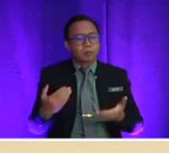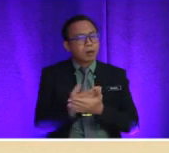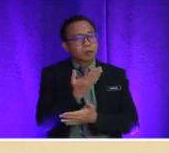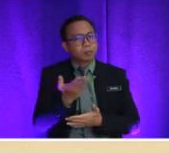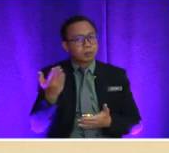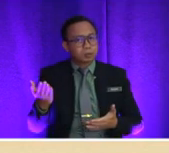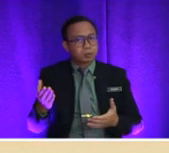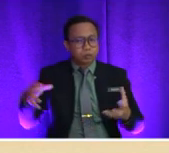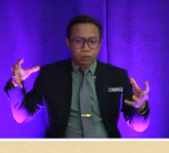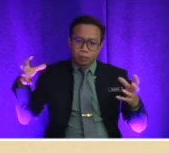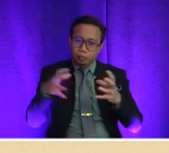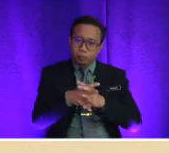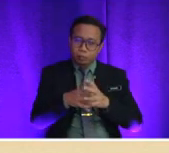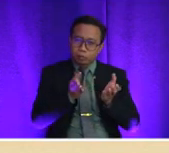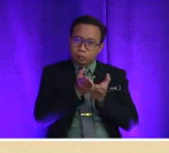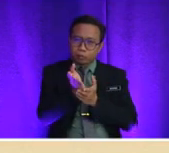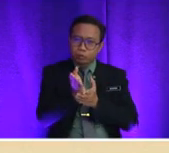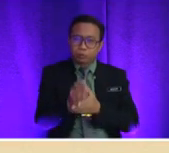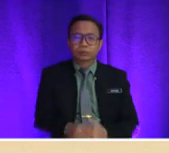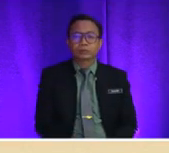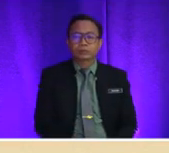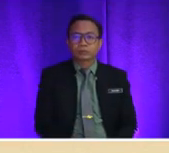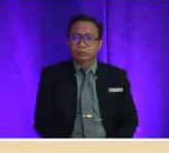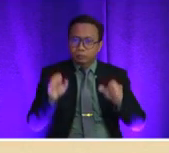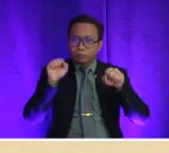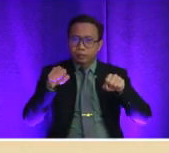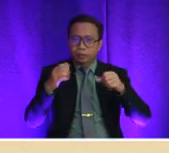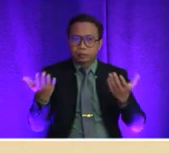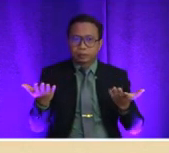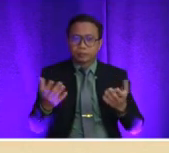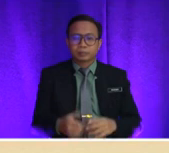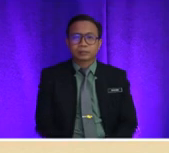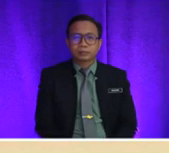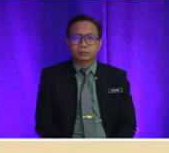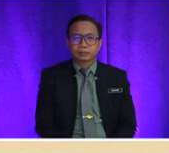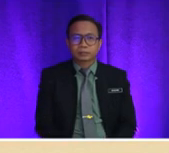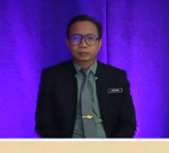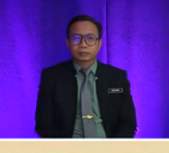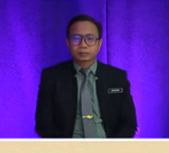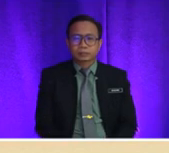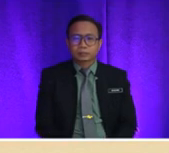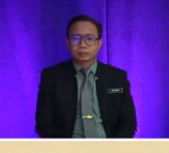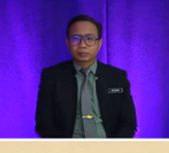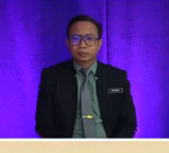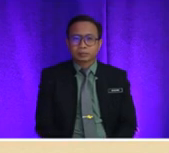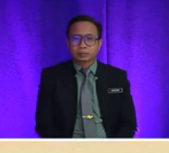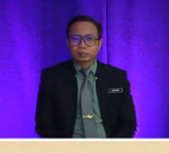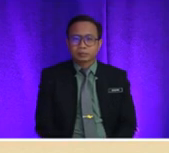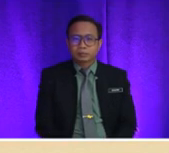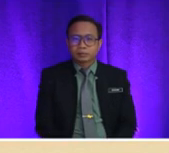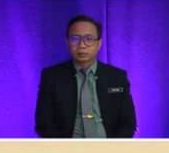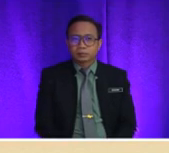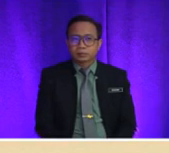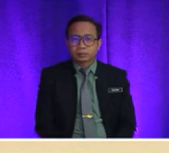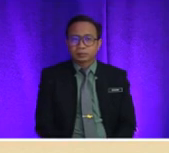beli kita ke rumah ada HD kita campur terus jadi kita tandingkan wajah